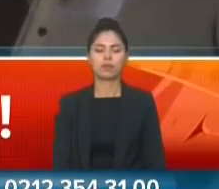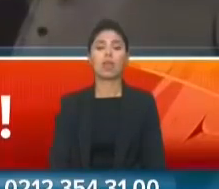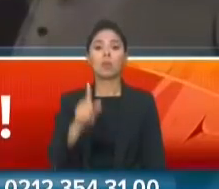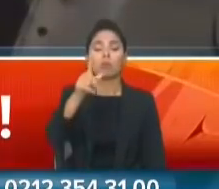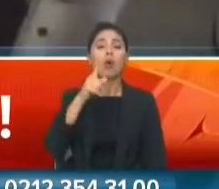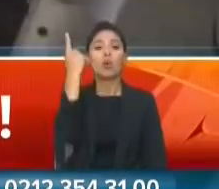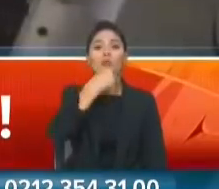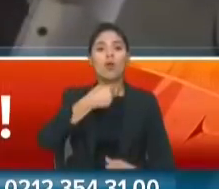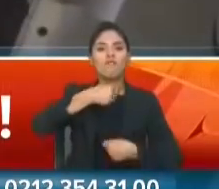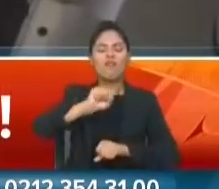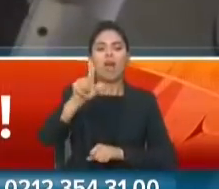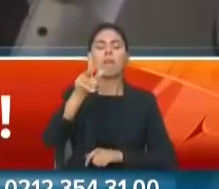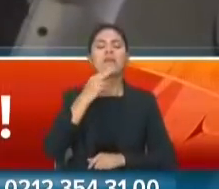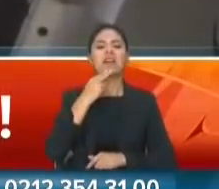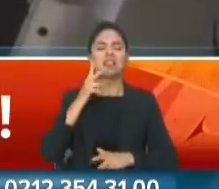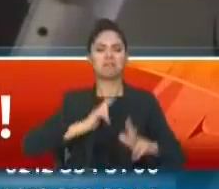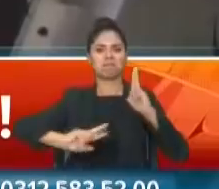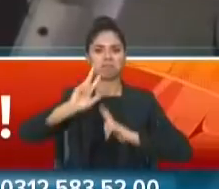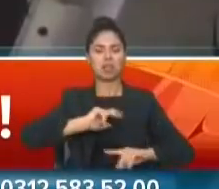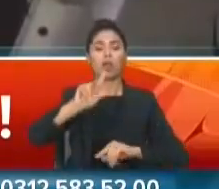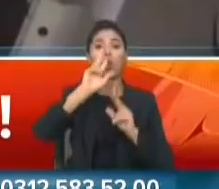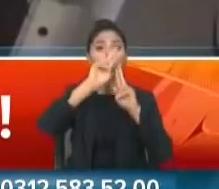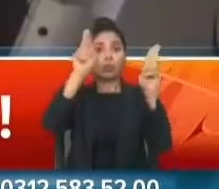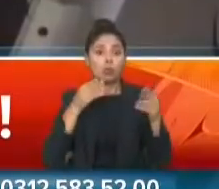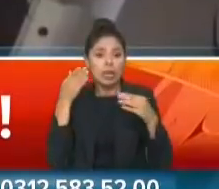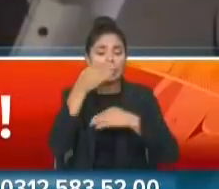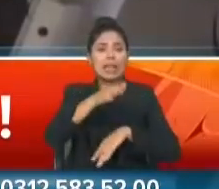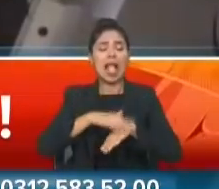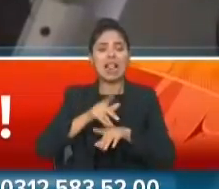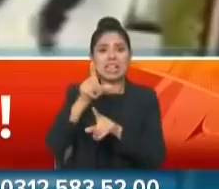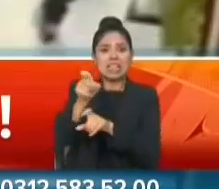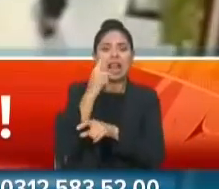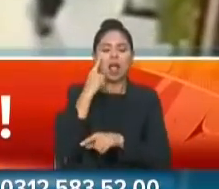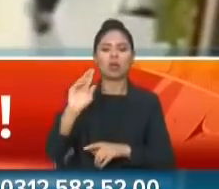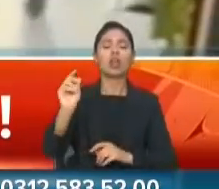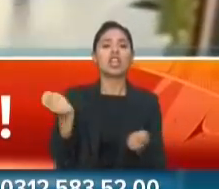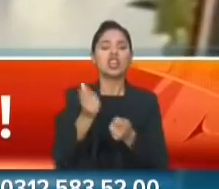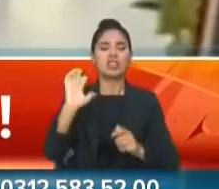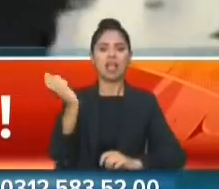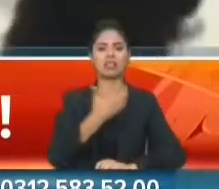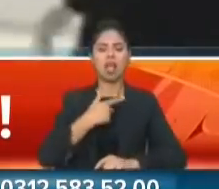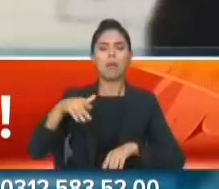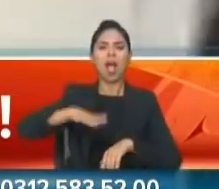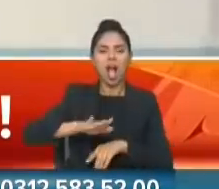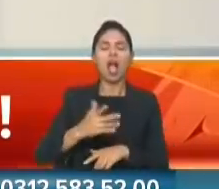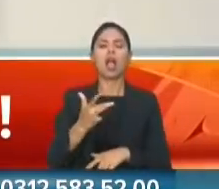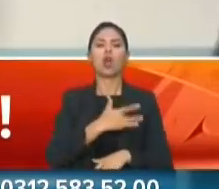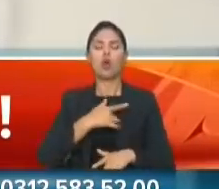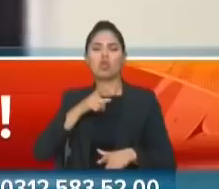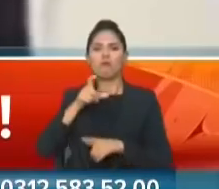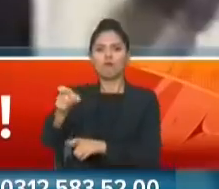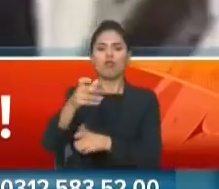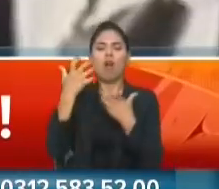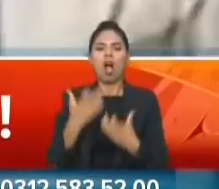Tanınmamak için kadın kıyafeti giyen ikili dükkana girer girmez silahlarına sarılmış, iş yeri sahibini bacağından ve göğsünden